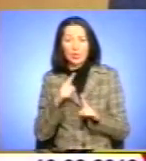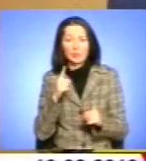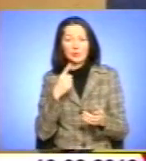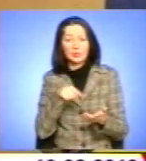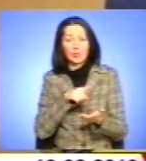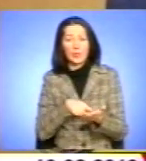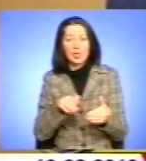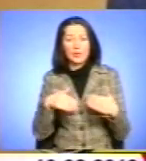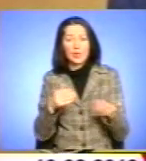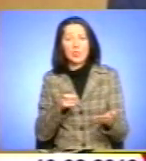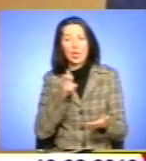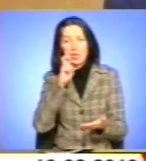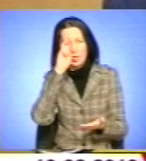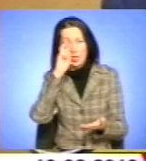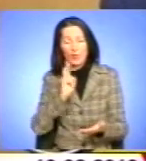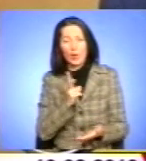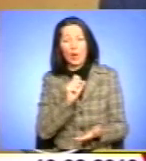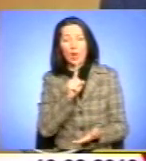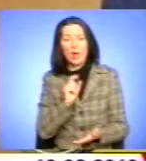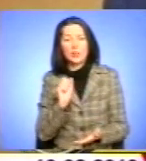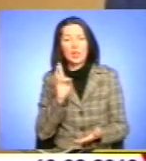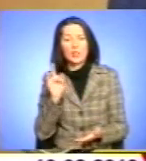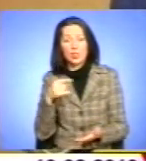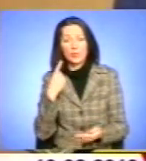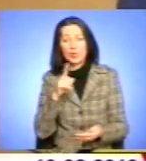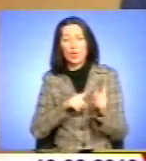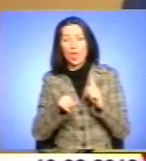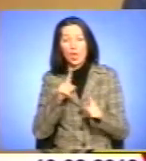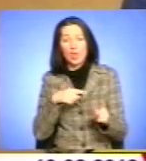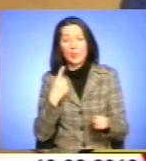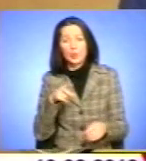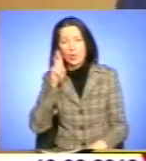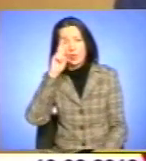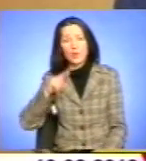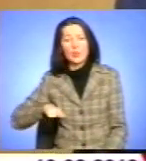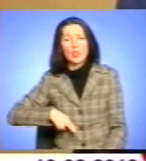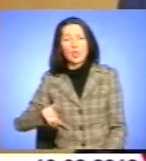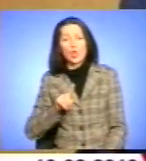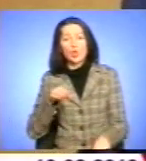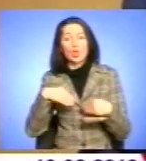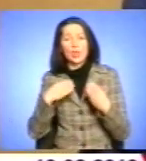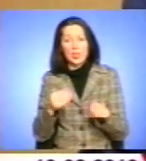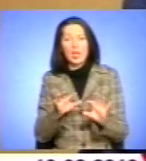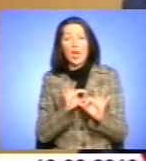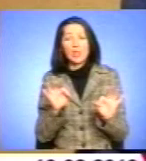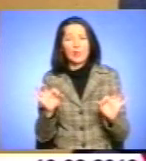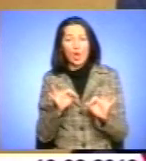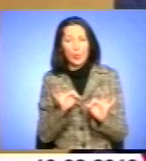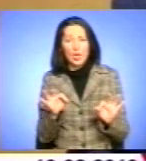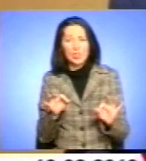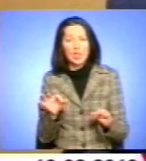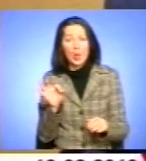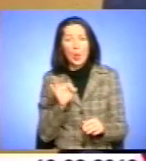казначейства, обласної ради, обласної державної адміністрації щодо надання інформації